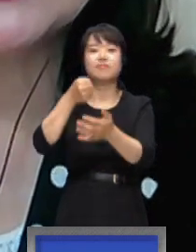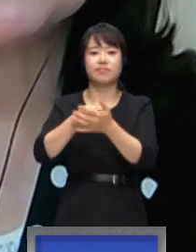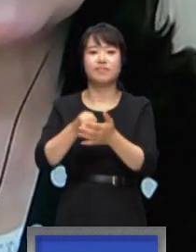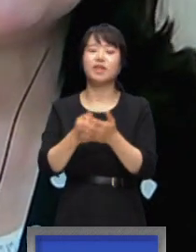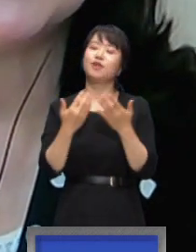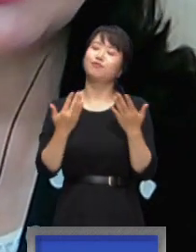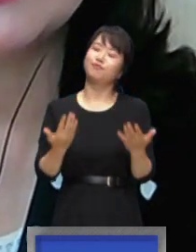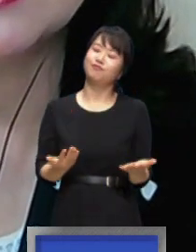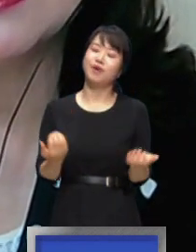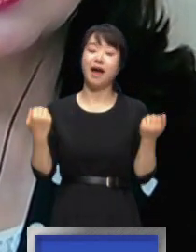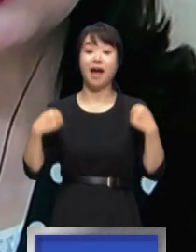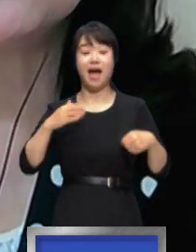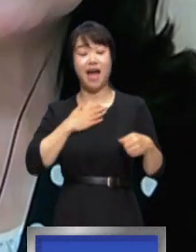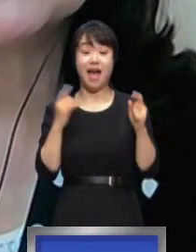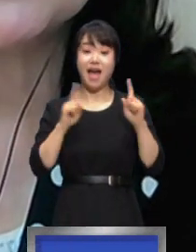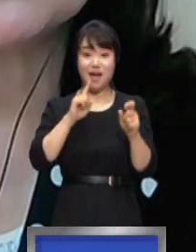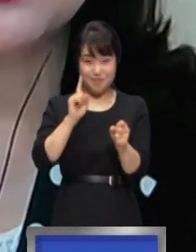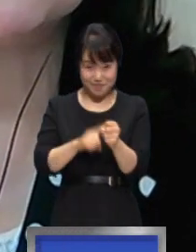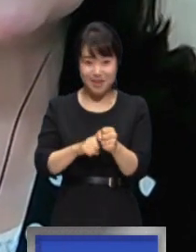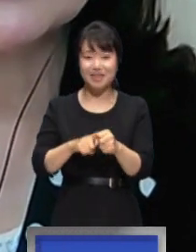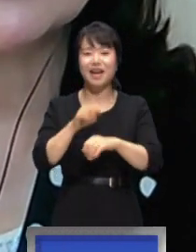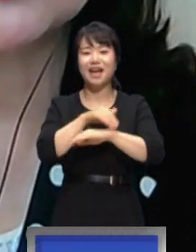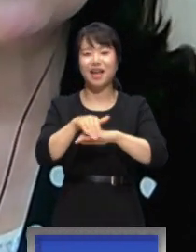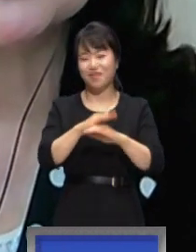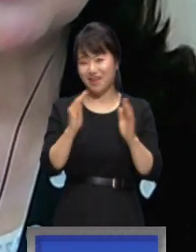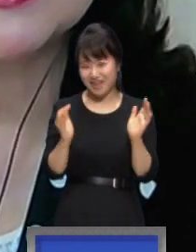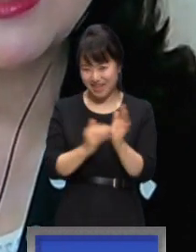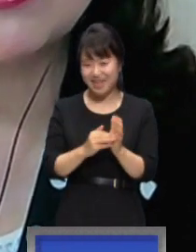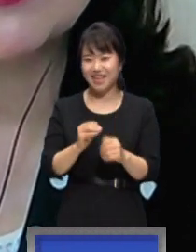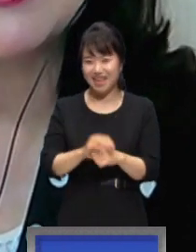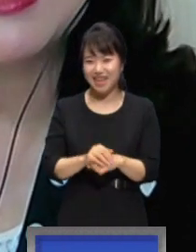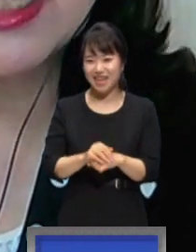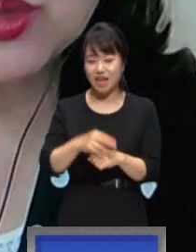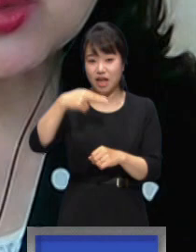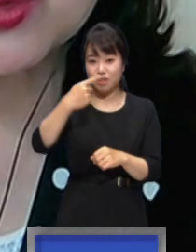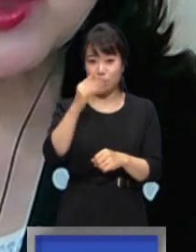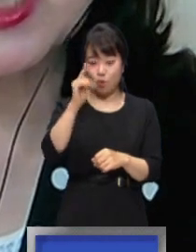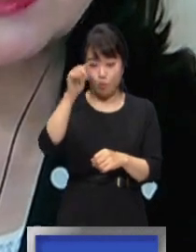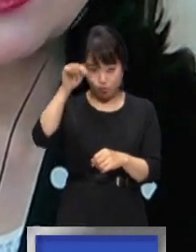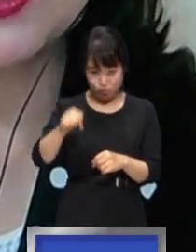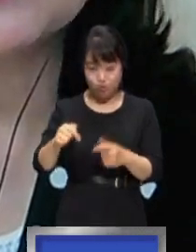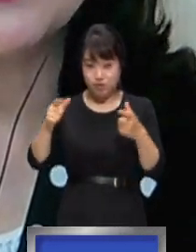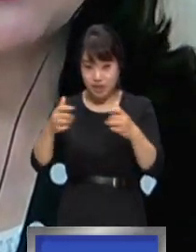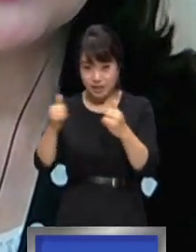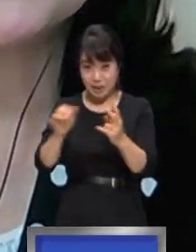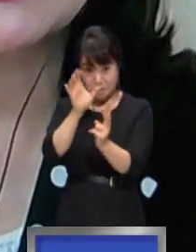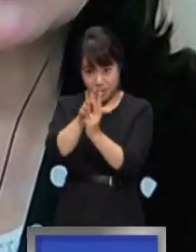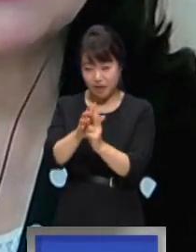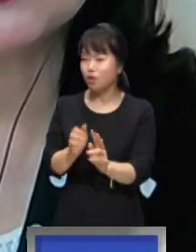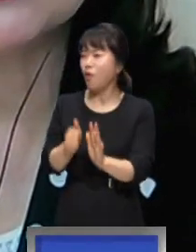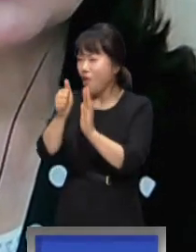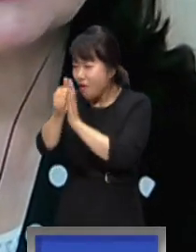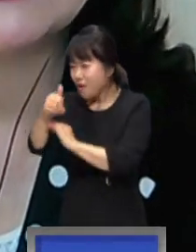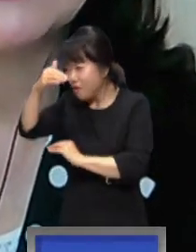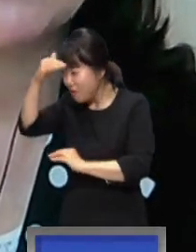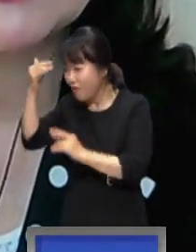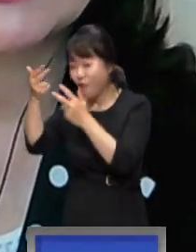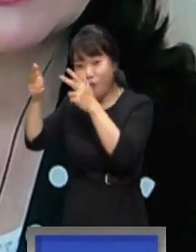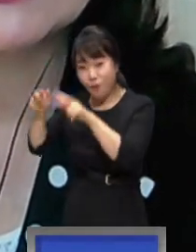7월 23일에는 도봉구 지역 전문가들이 중심이 되어 한옥도서관 옆